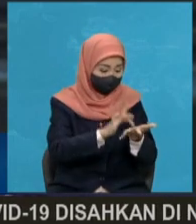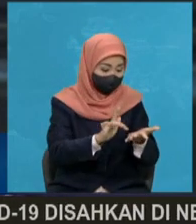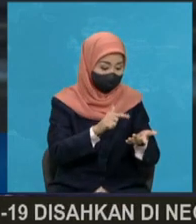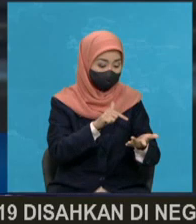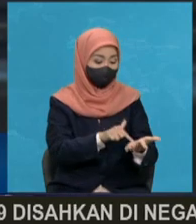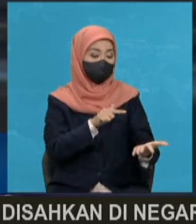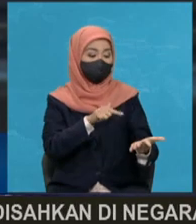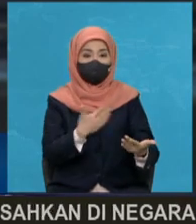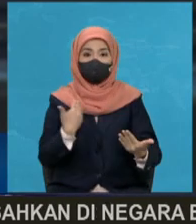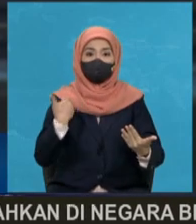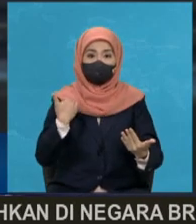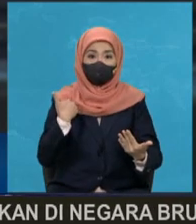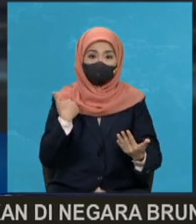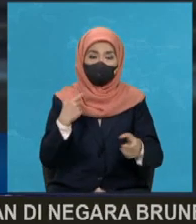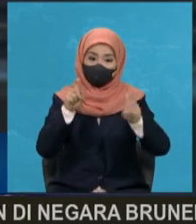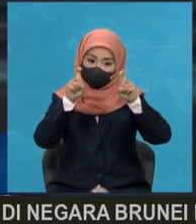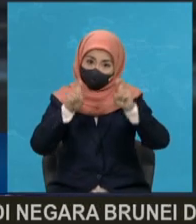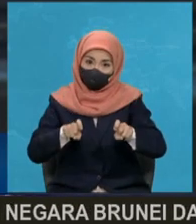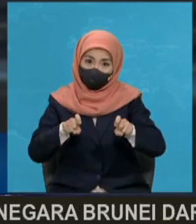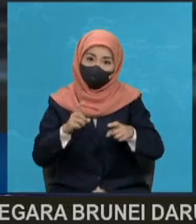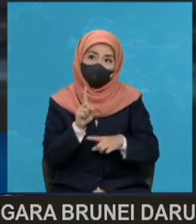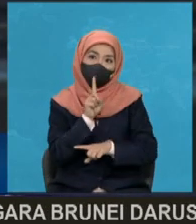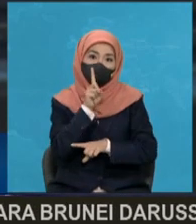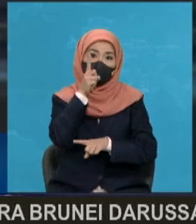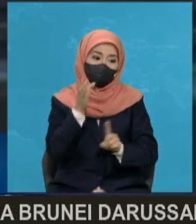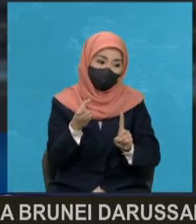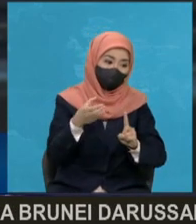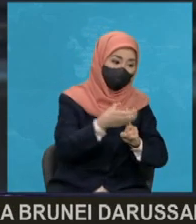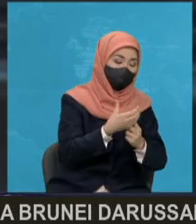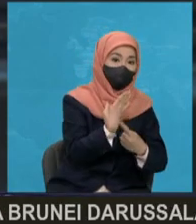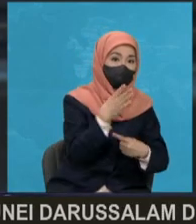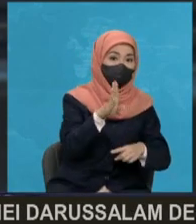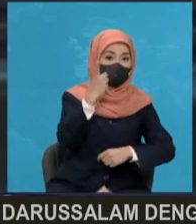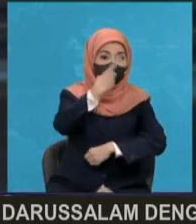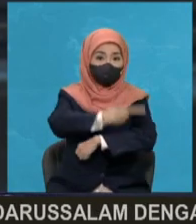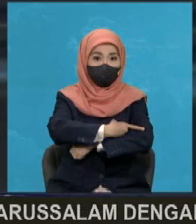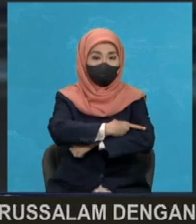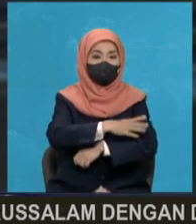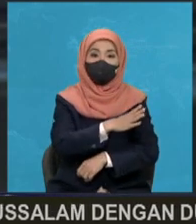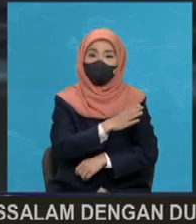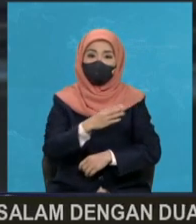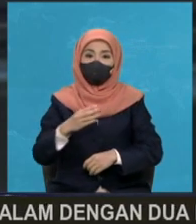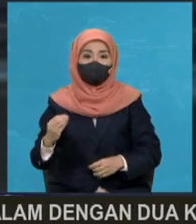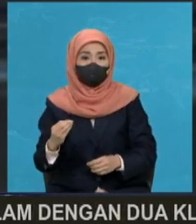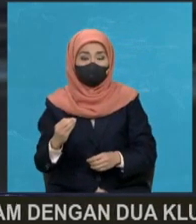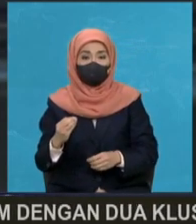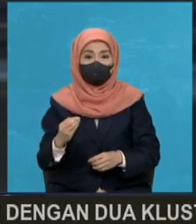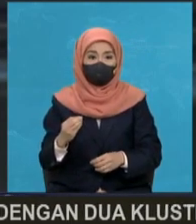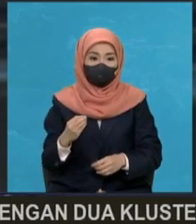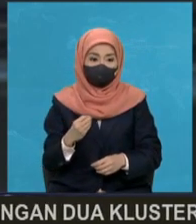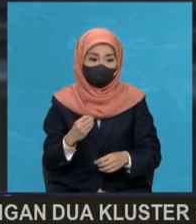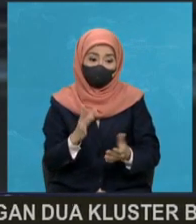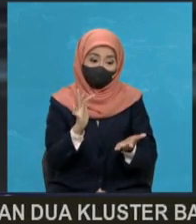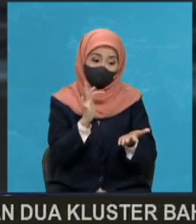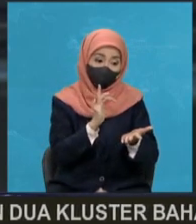Melalui aplikasi blueftp Allah dikehendaki untuk menjalin korentin selama 14 Hari manakala Hanya mereka yang menerima